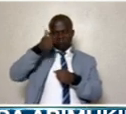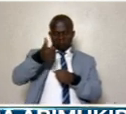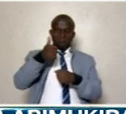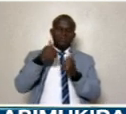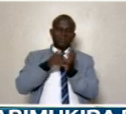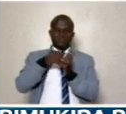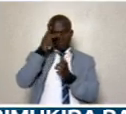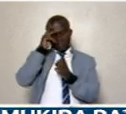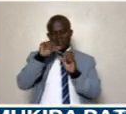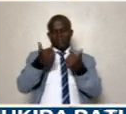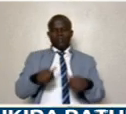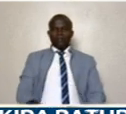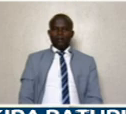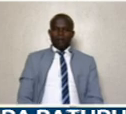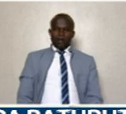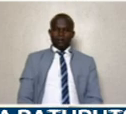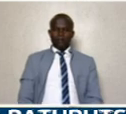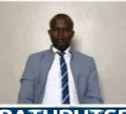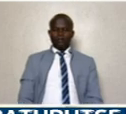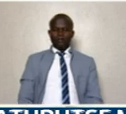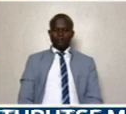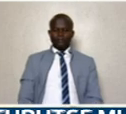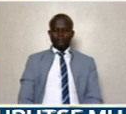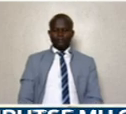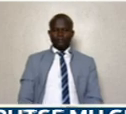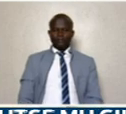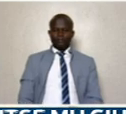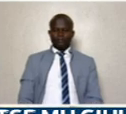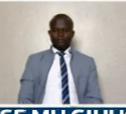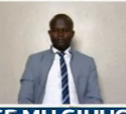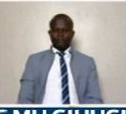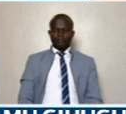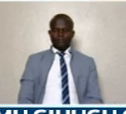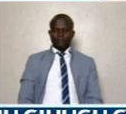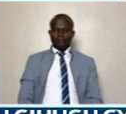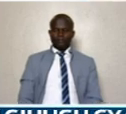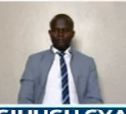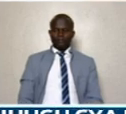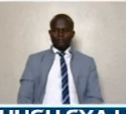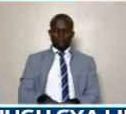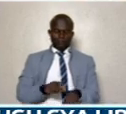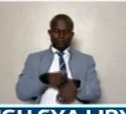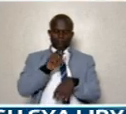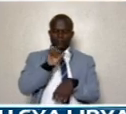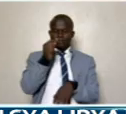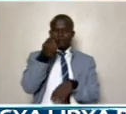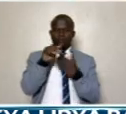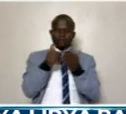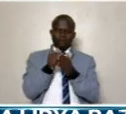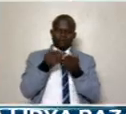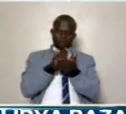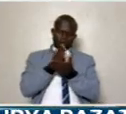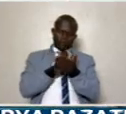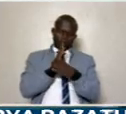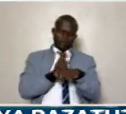ubumenyi. They have also a very good knowledge. Mu gihe cy'icyumweru biteganijwe ko hazabagwa